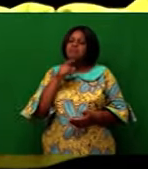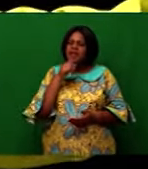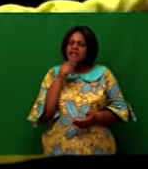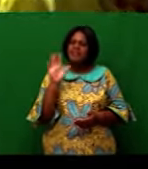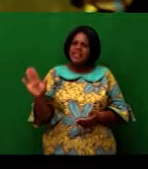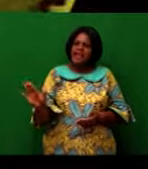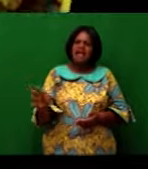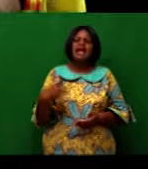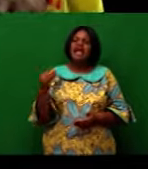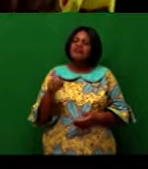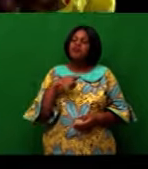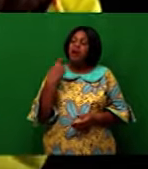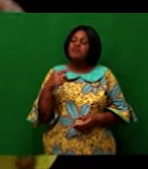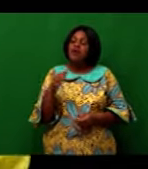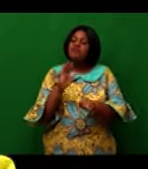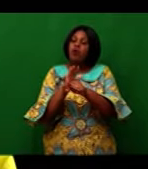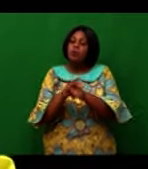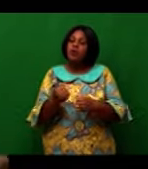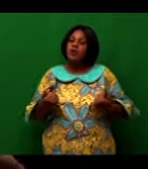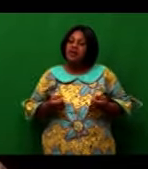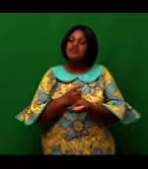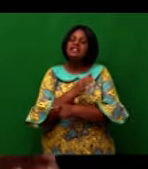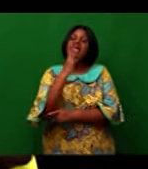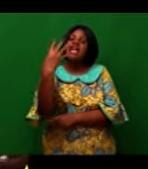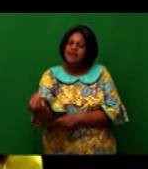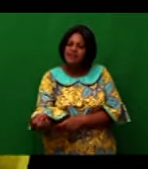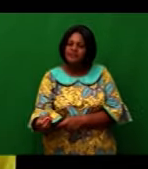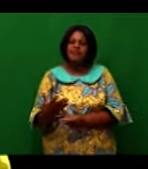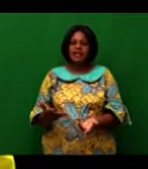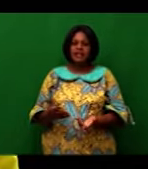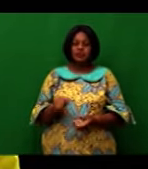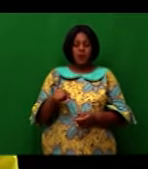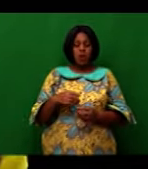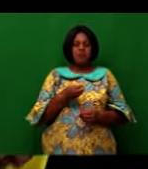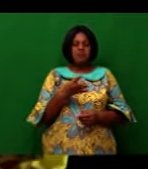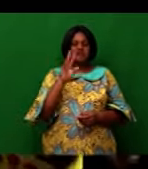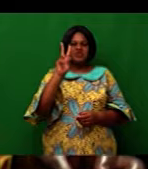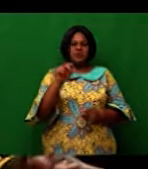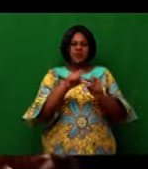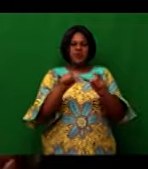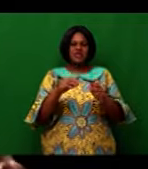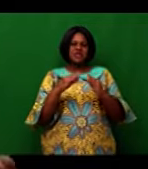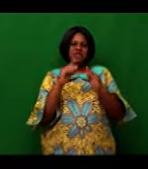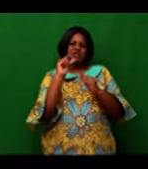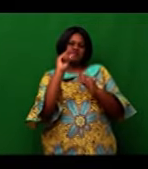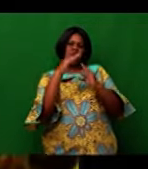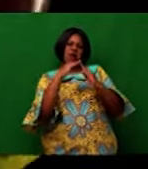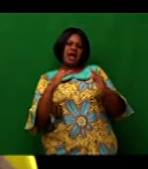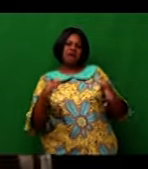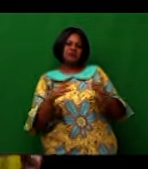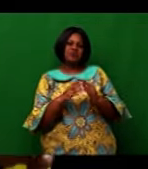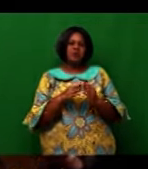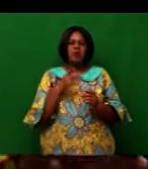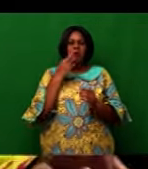uko. Because generation yamadzimai amazovano ndosaka vane wedi rekuti small house. Karainzi barika small house it